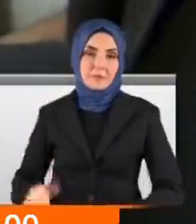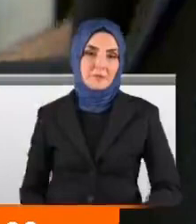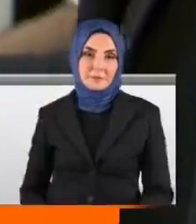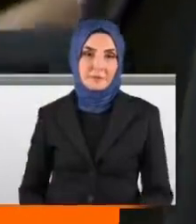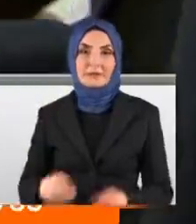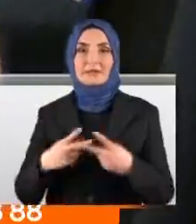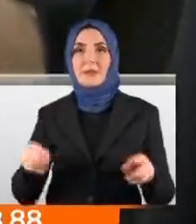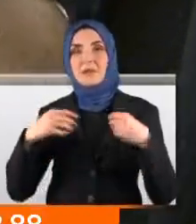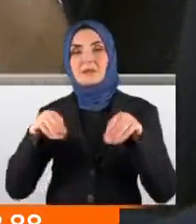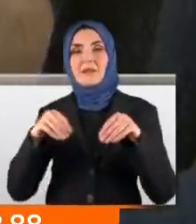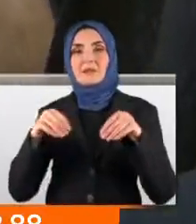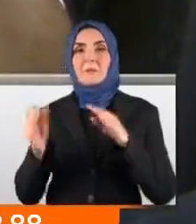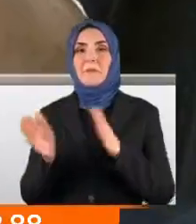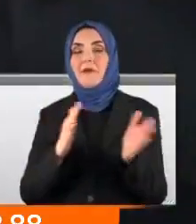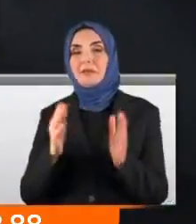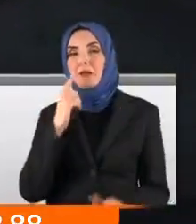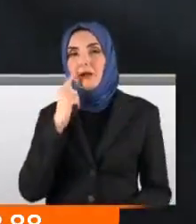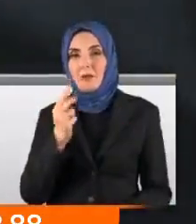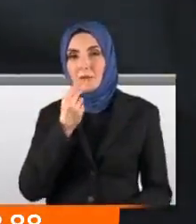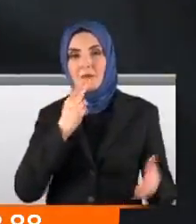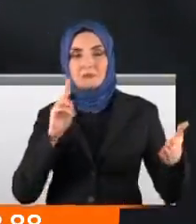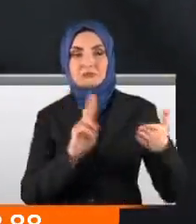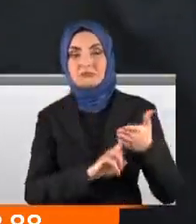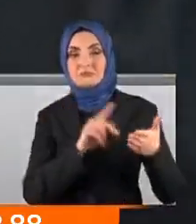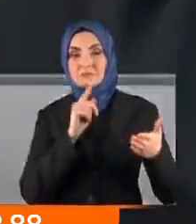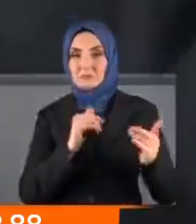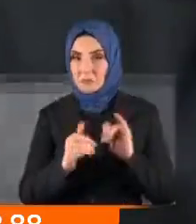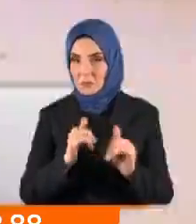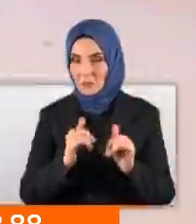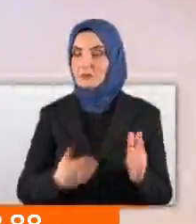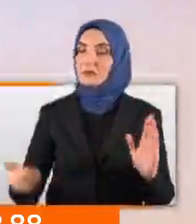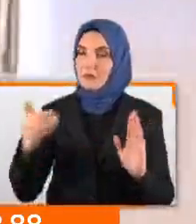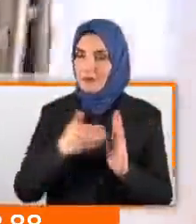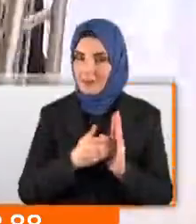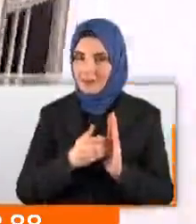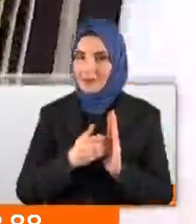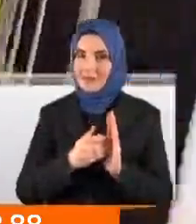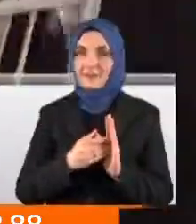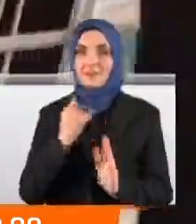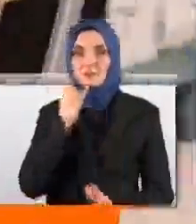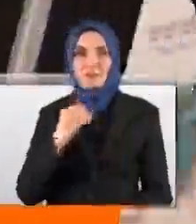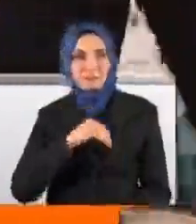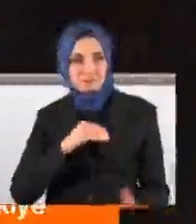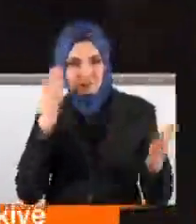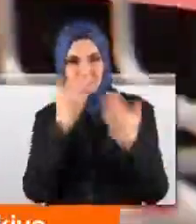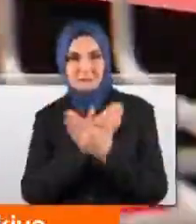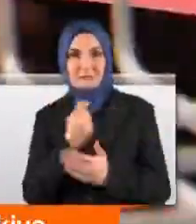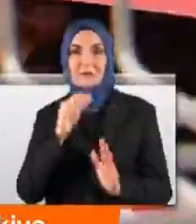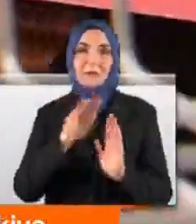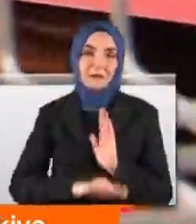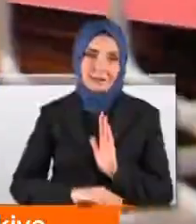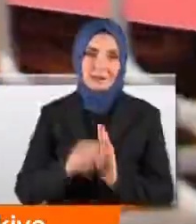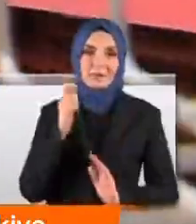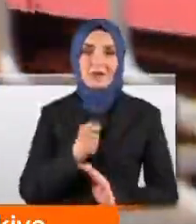Serbest piyasa bahanesiyle yapılan etiket oyunları yetmedi. Sıra yanıltıcı indirimlere, gerçeği yansıtmayan reklam